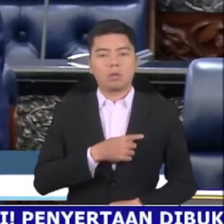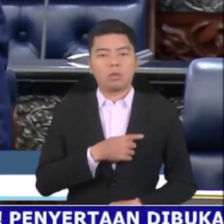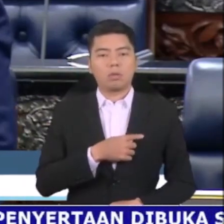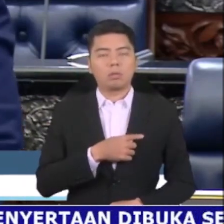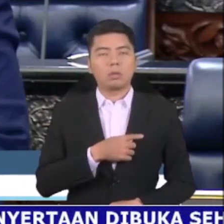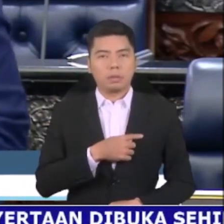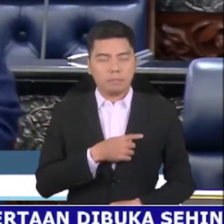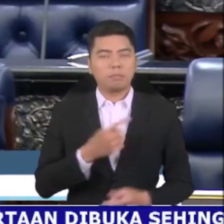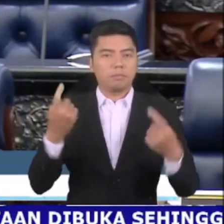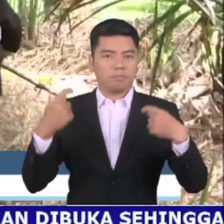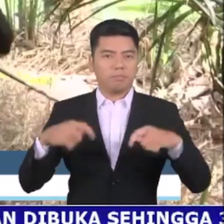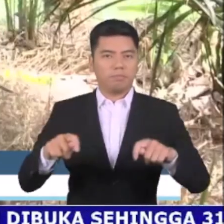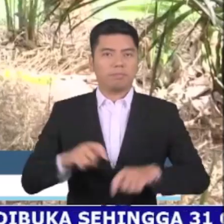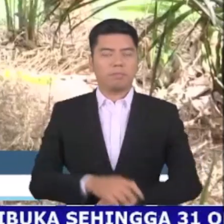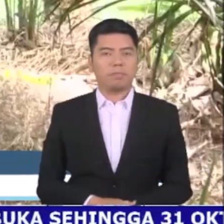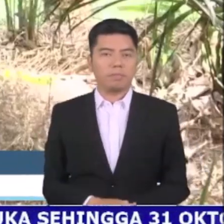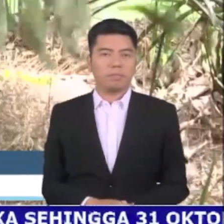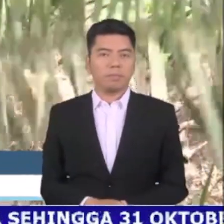doa